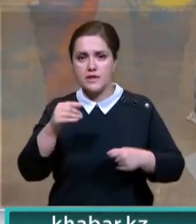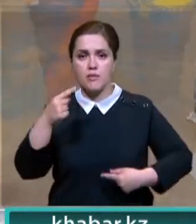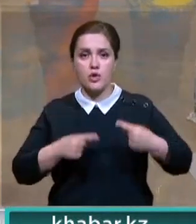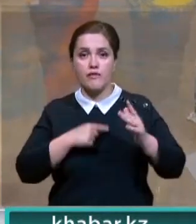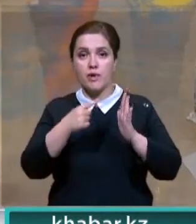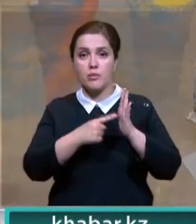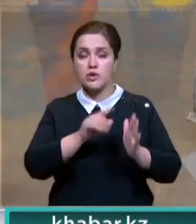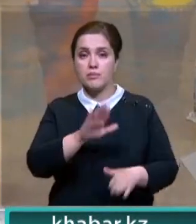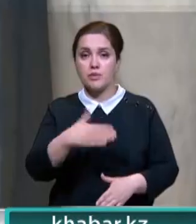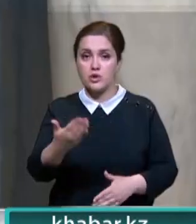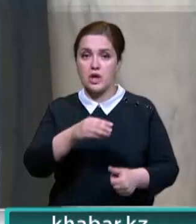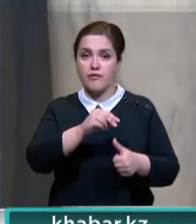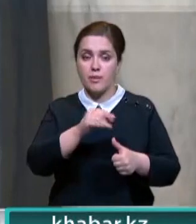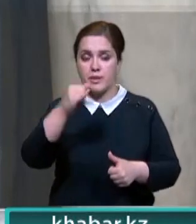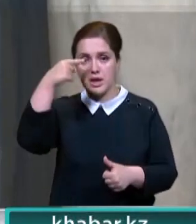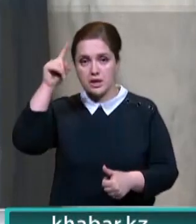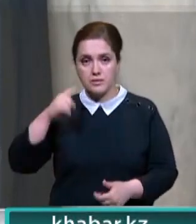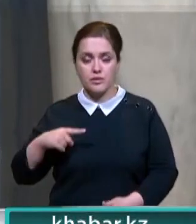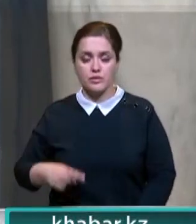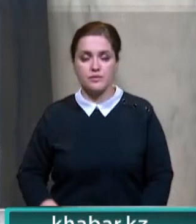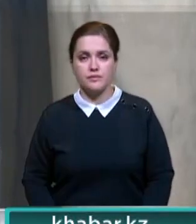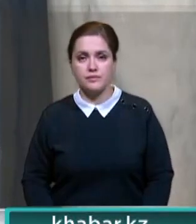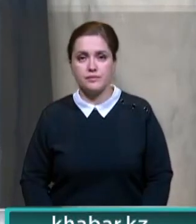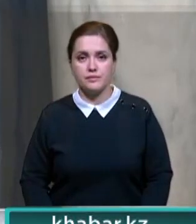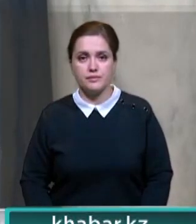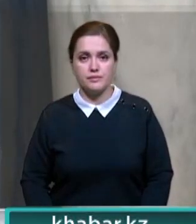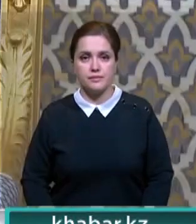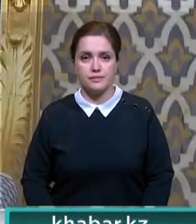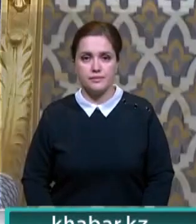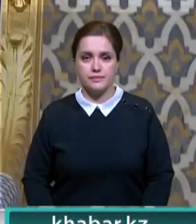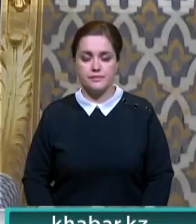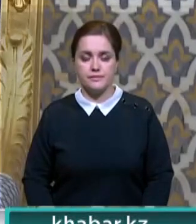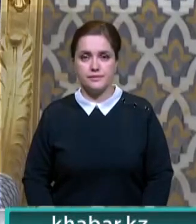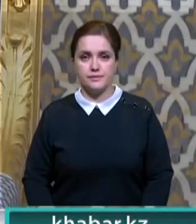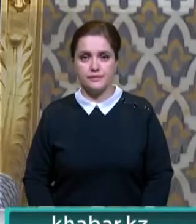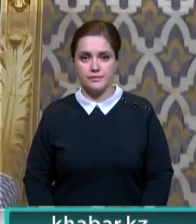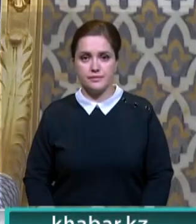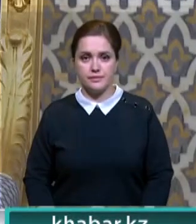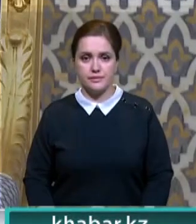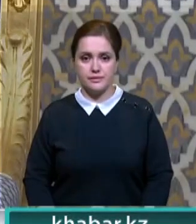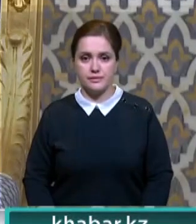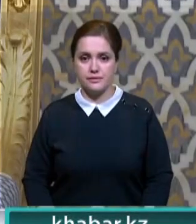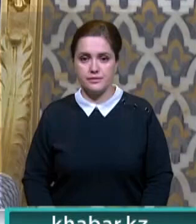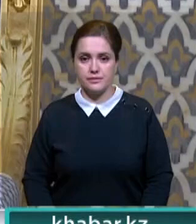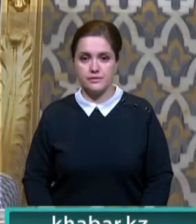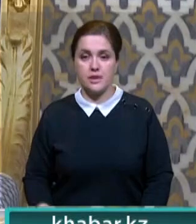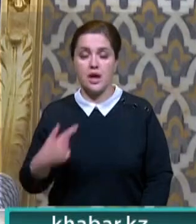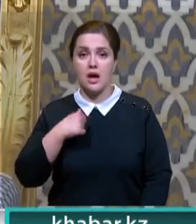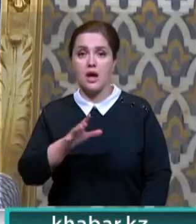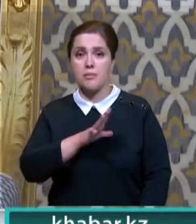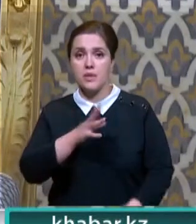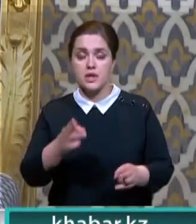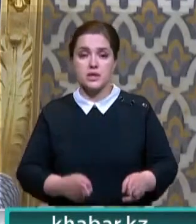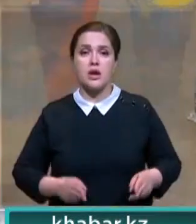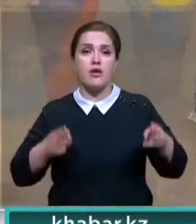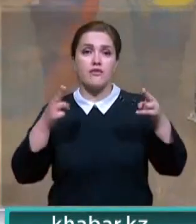все спорные вопросы между Ереваном и Баку. Я бывал с визитом в Ереване.